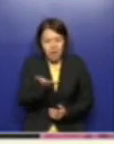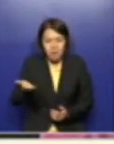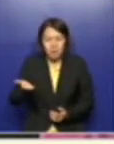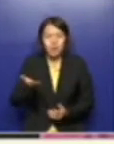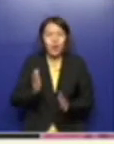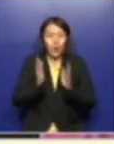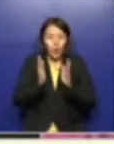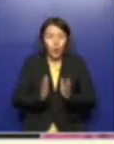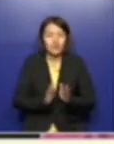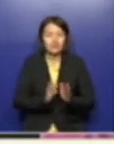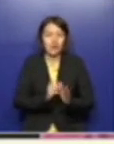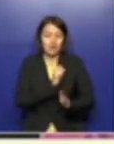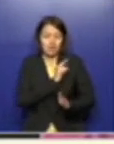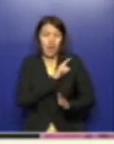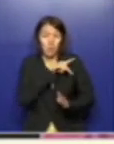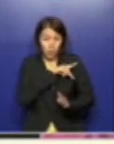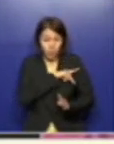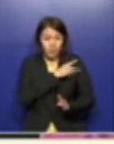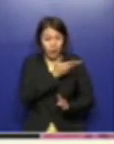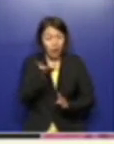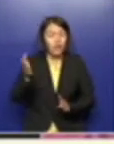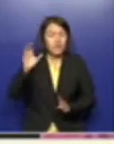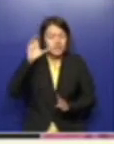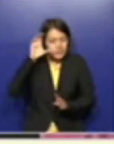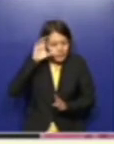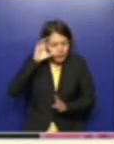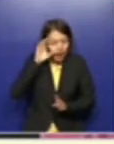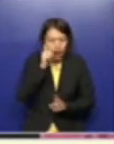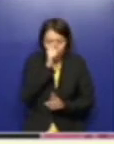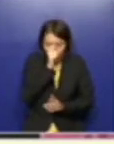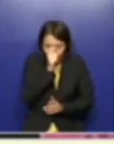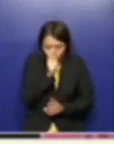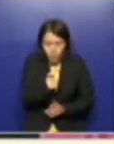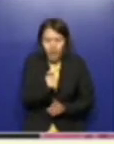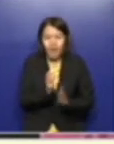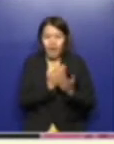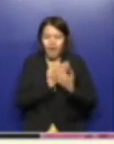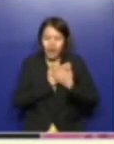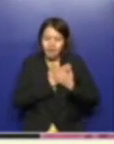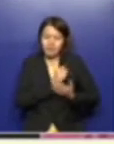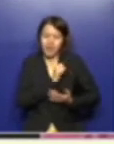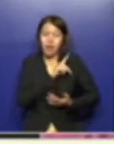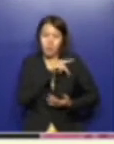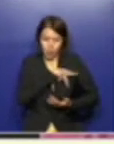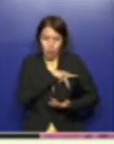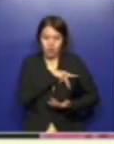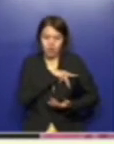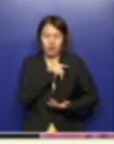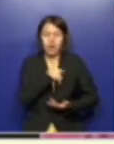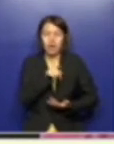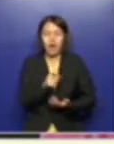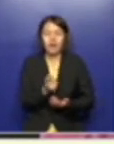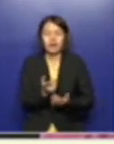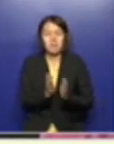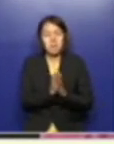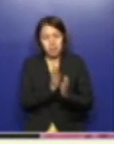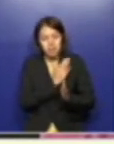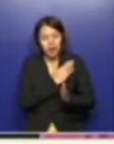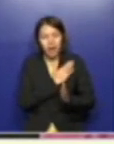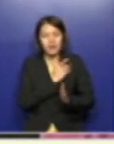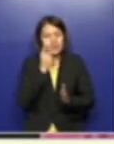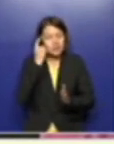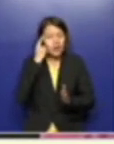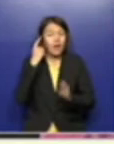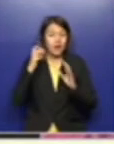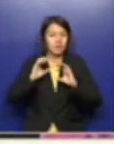าและความเป็นธรรมต่อพระภิกษุสงฆ์ในพระพุทธศาสนารัฐบา